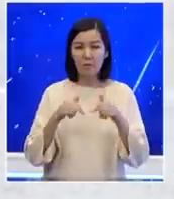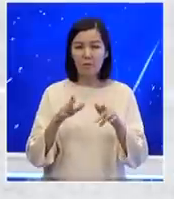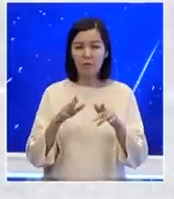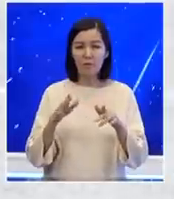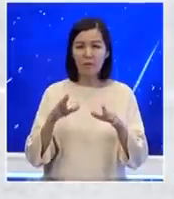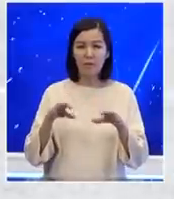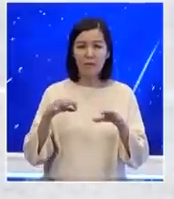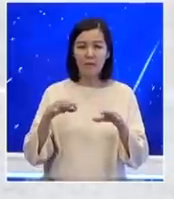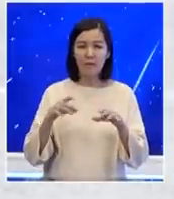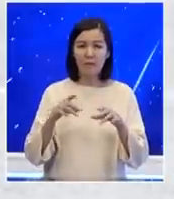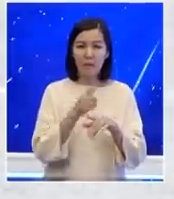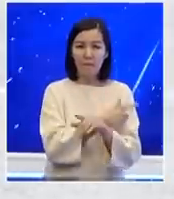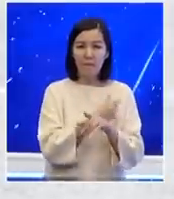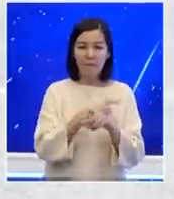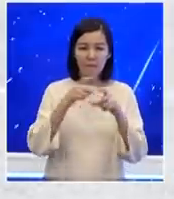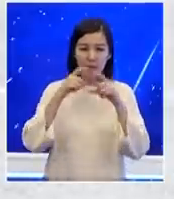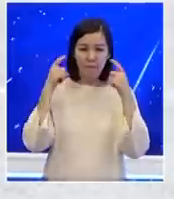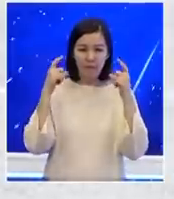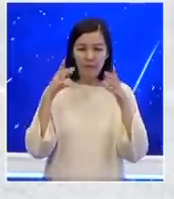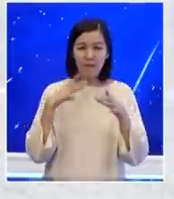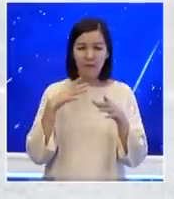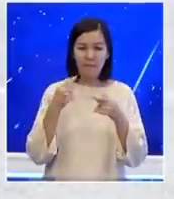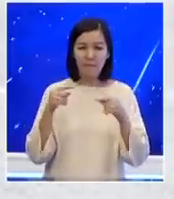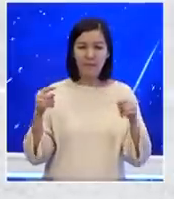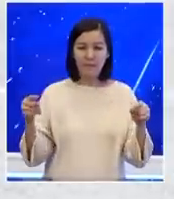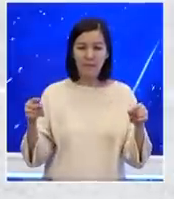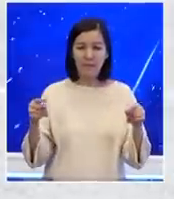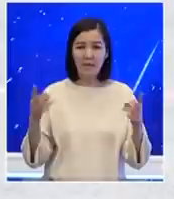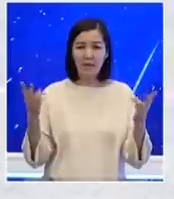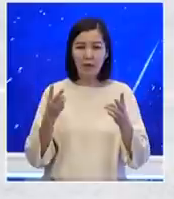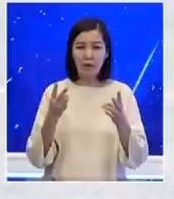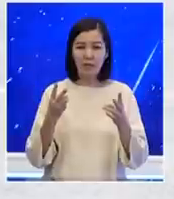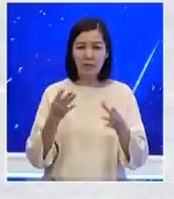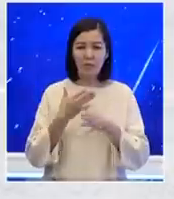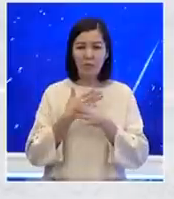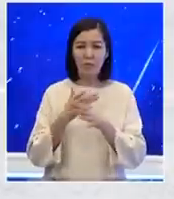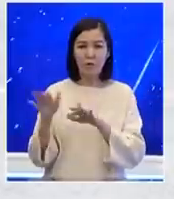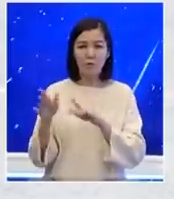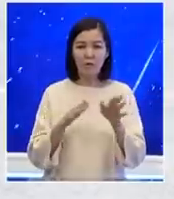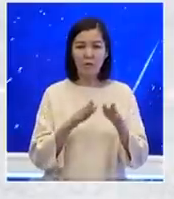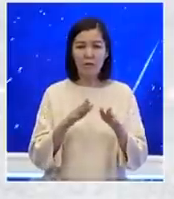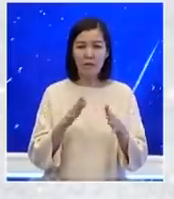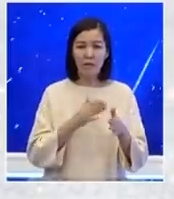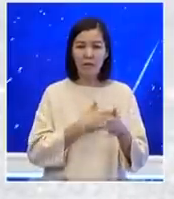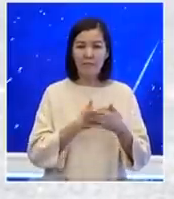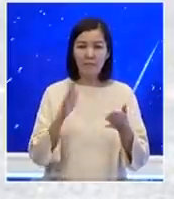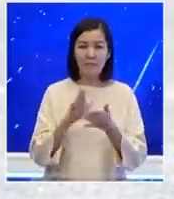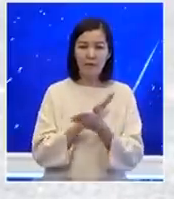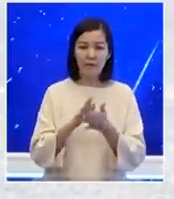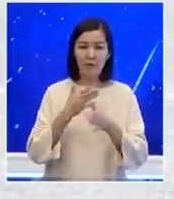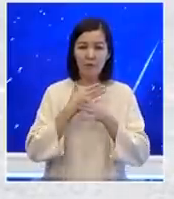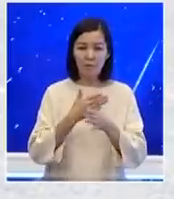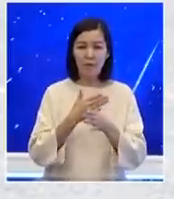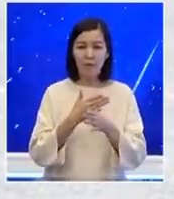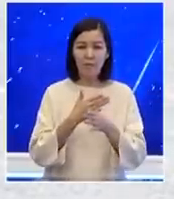тігілген медициналық жаңа бетперделер, басқа да әлеуметтік қолдау шаралары, жаңағы волонтерлар, жас еріктілер арқылы